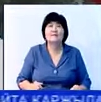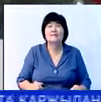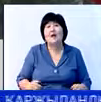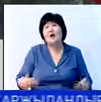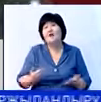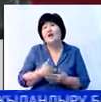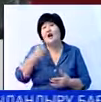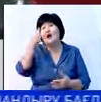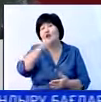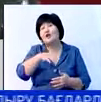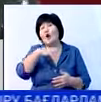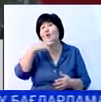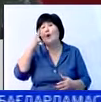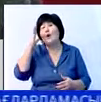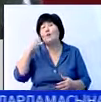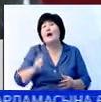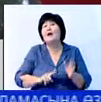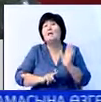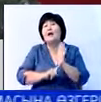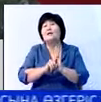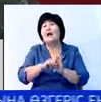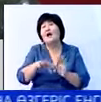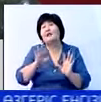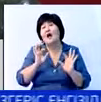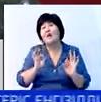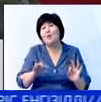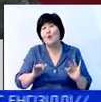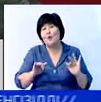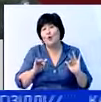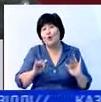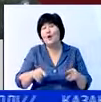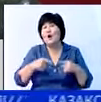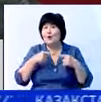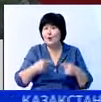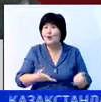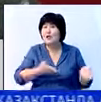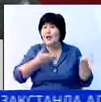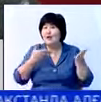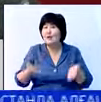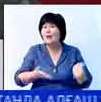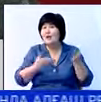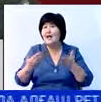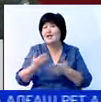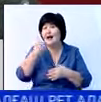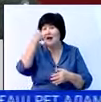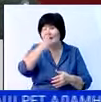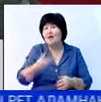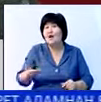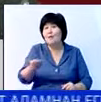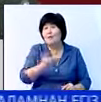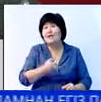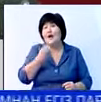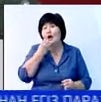Жаңа жылым мол болсын, басқан қадам оң болсын, түрле-түрле жаңа жыл бізге